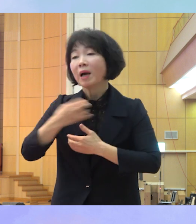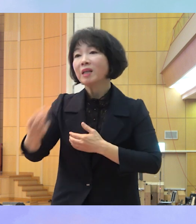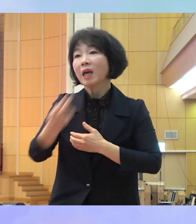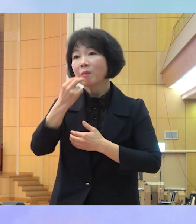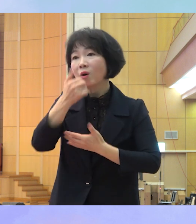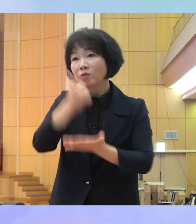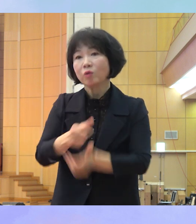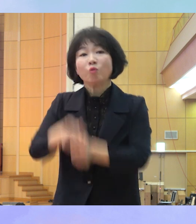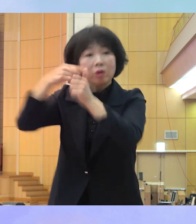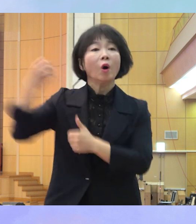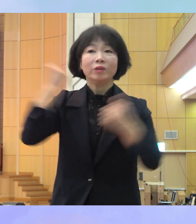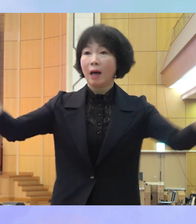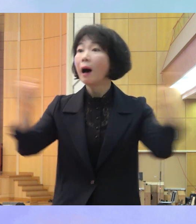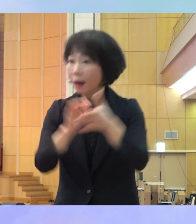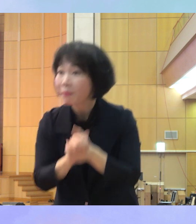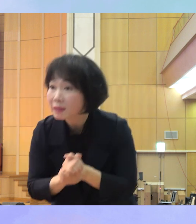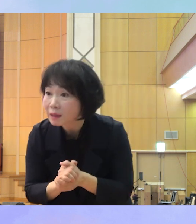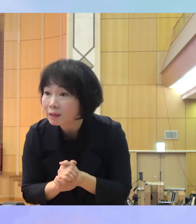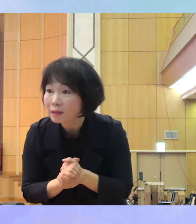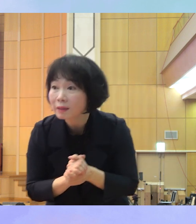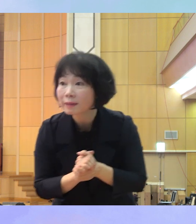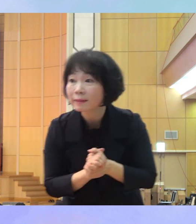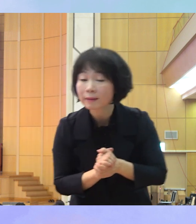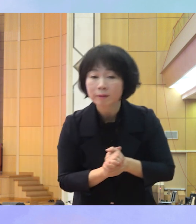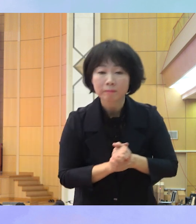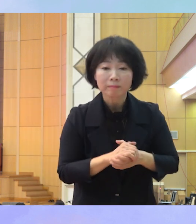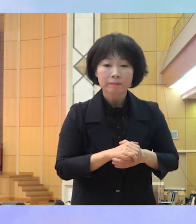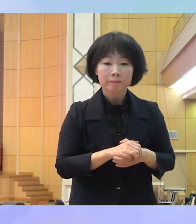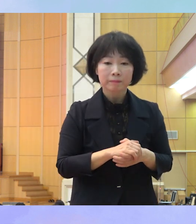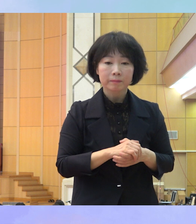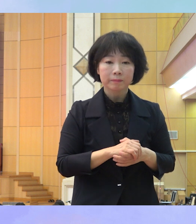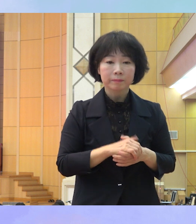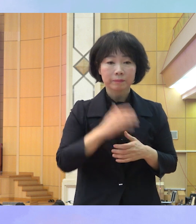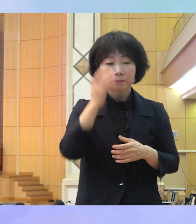22장 19절로부터 20절